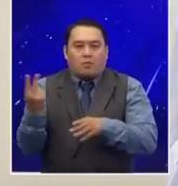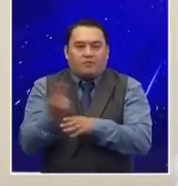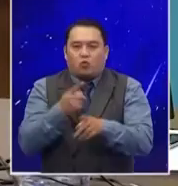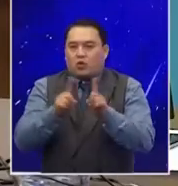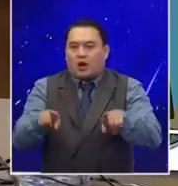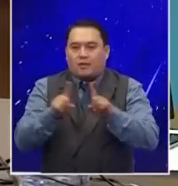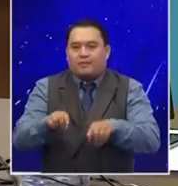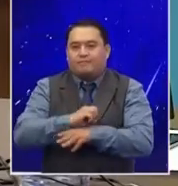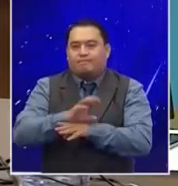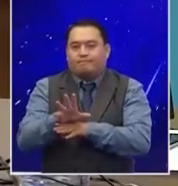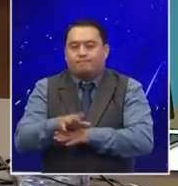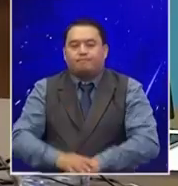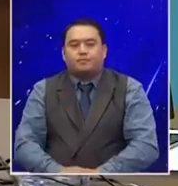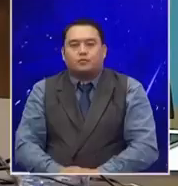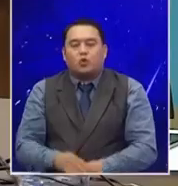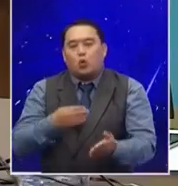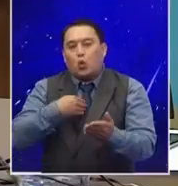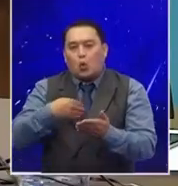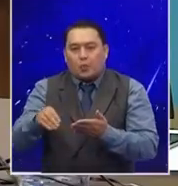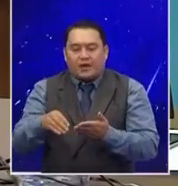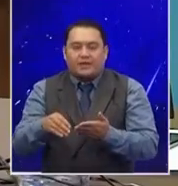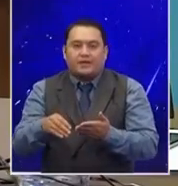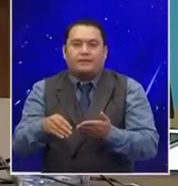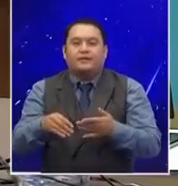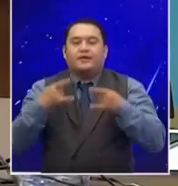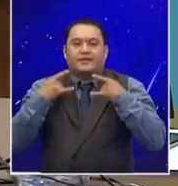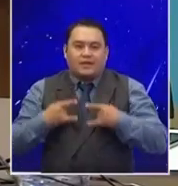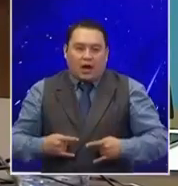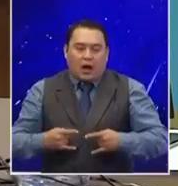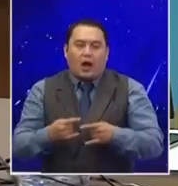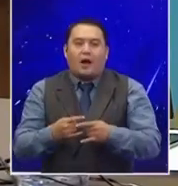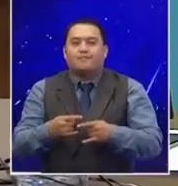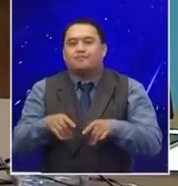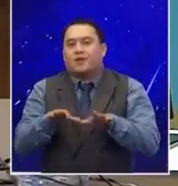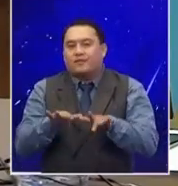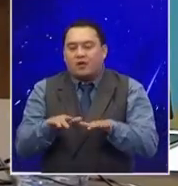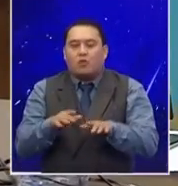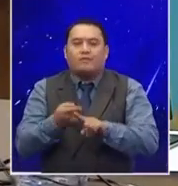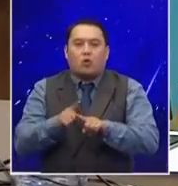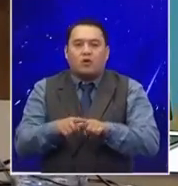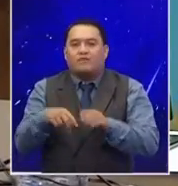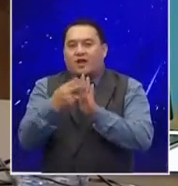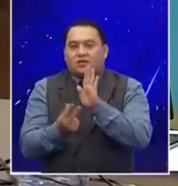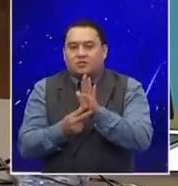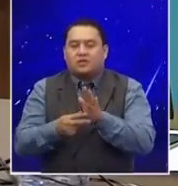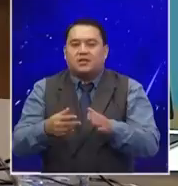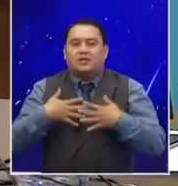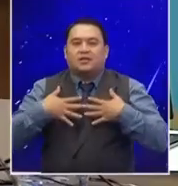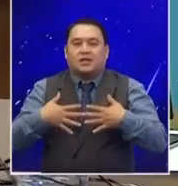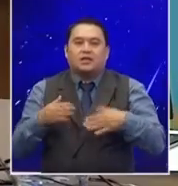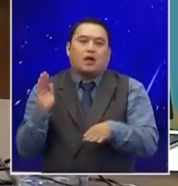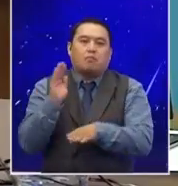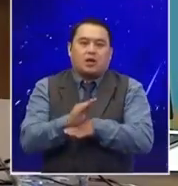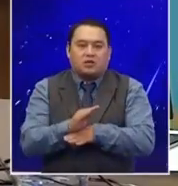волне. Приобретены 3 компьютерных томографа, 18 рентген-аппаратов. Это дополнительно